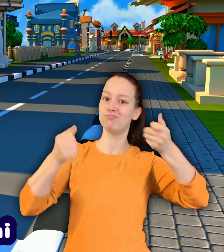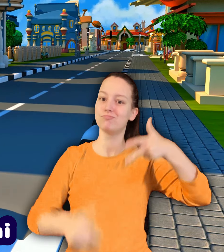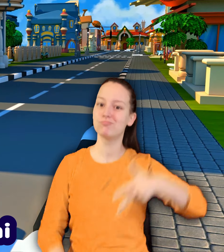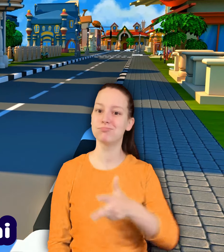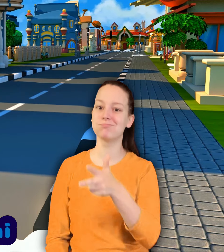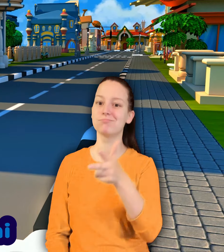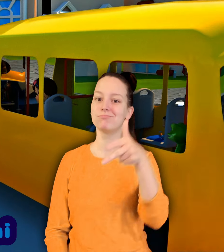下